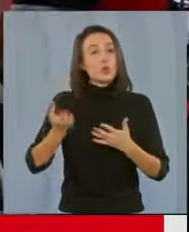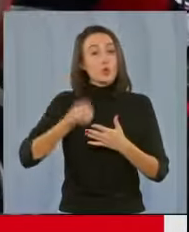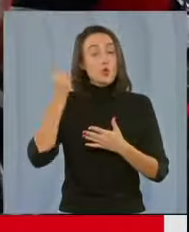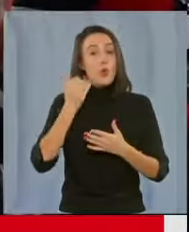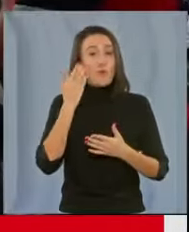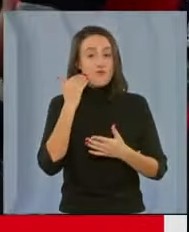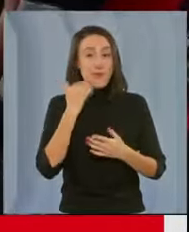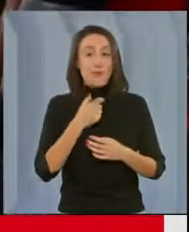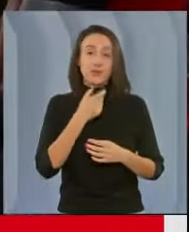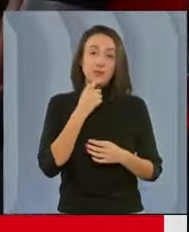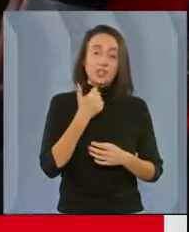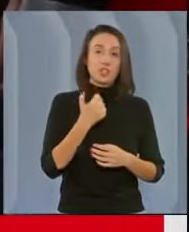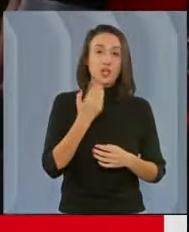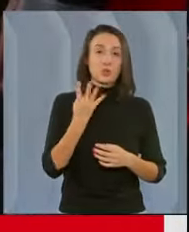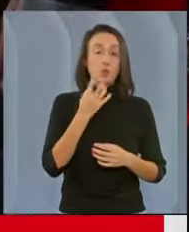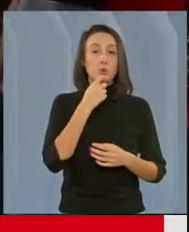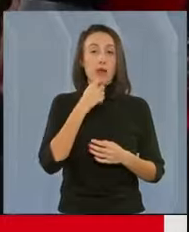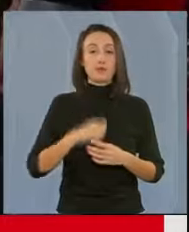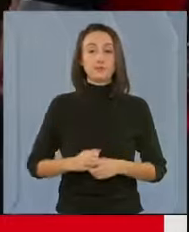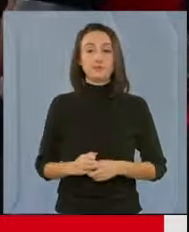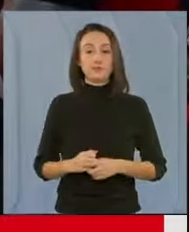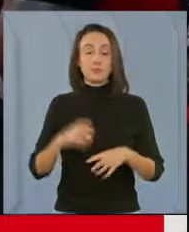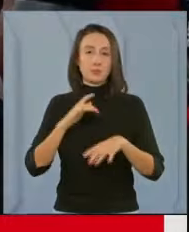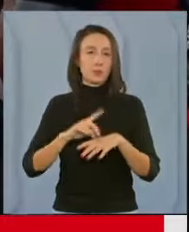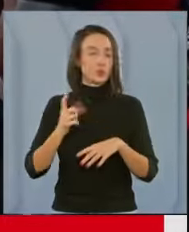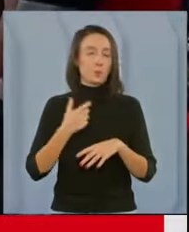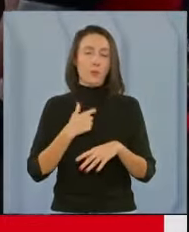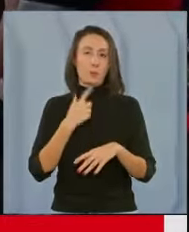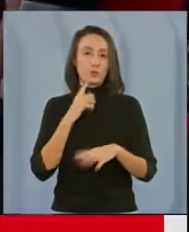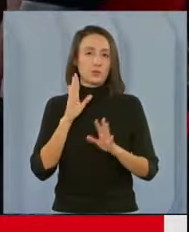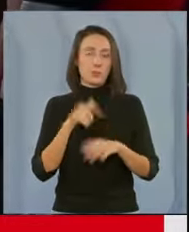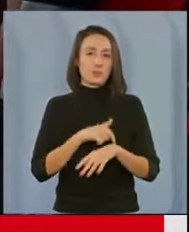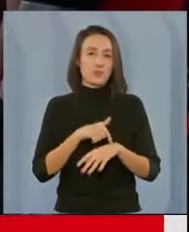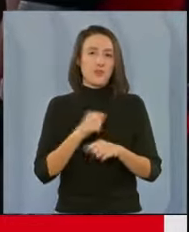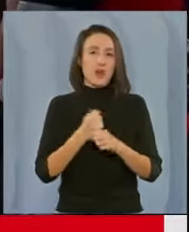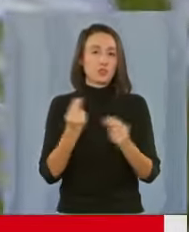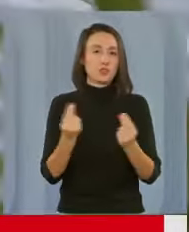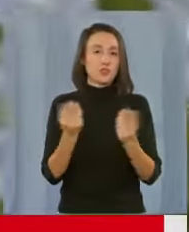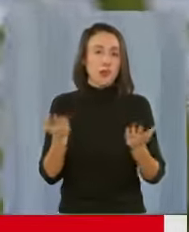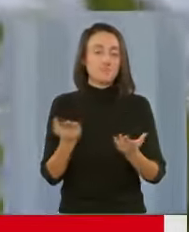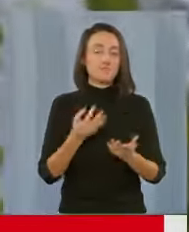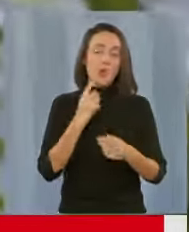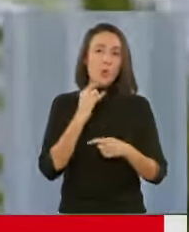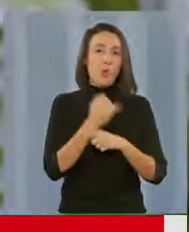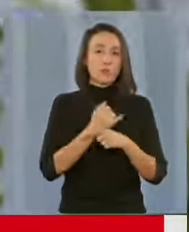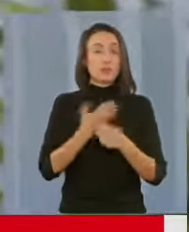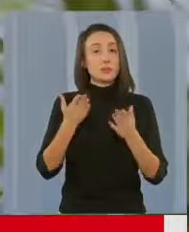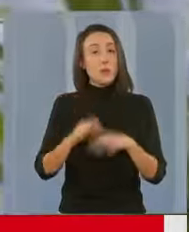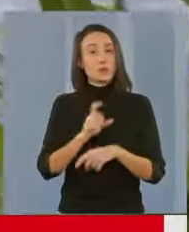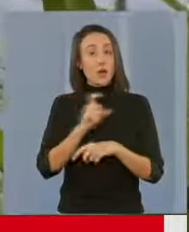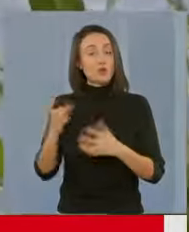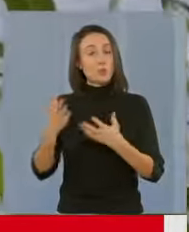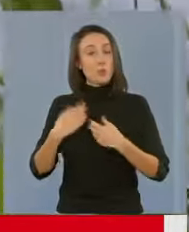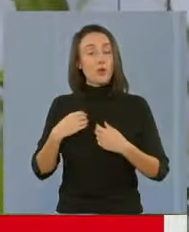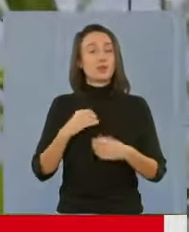o femeie în vârstă de 64 de ani. Medicii n-au mai avut ce face altceva în afară de constatarea decesului. Cazul a